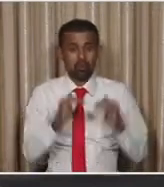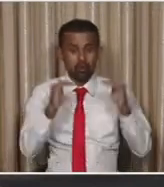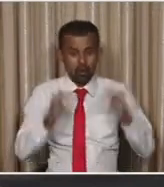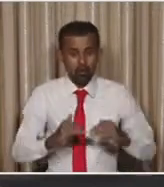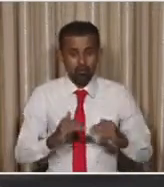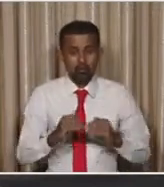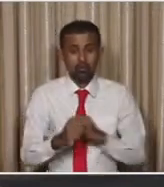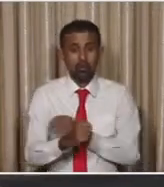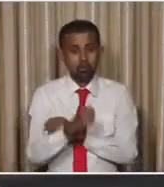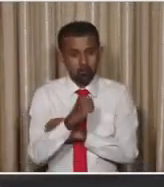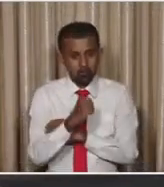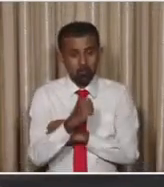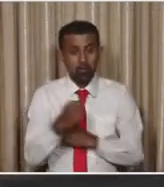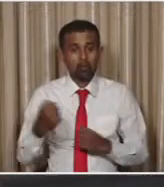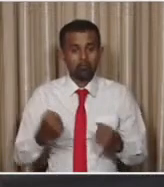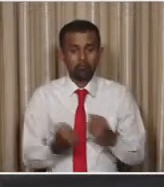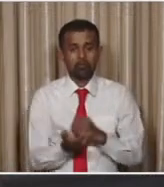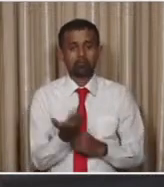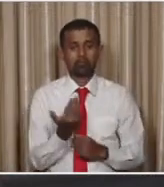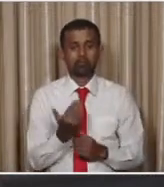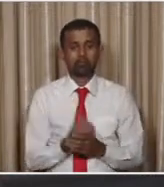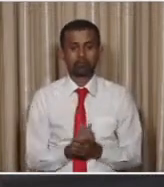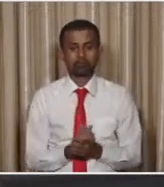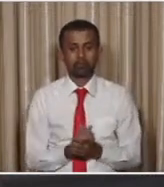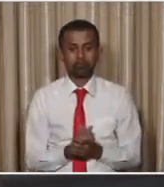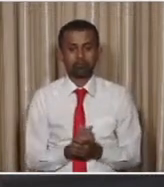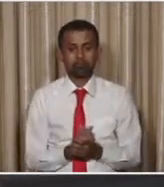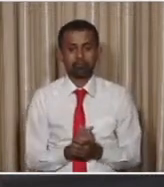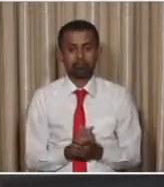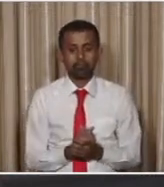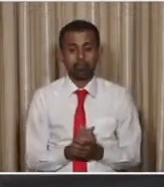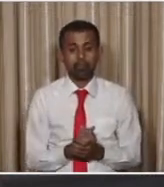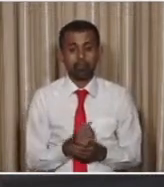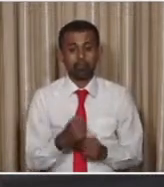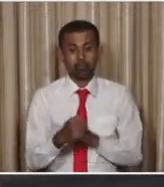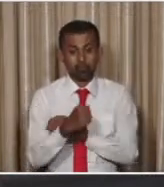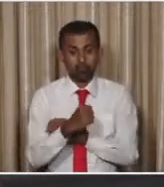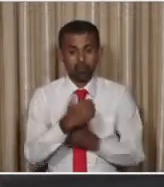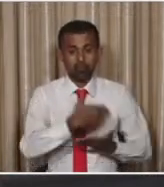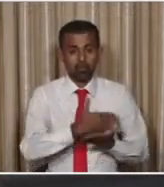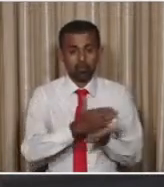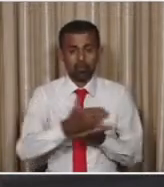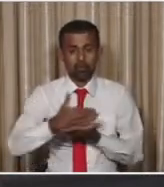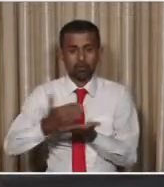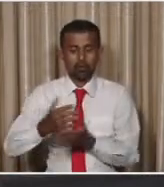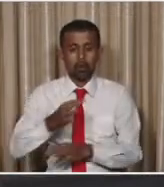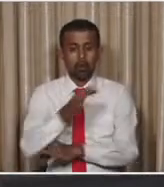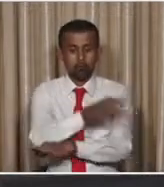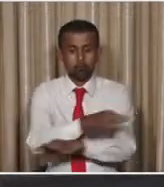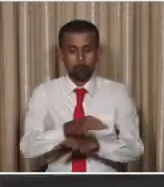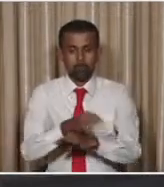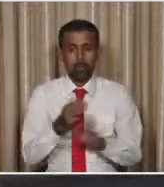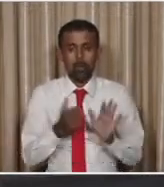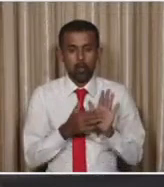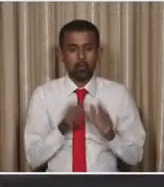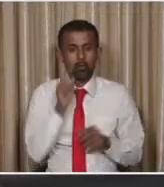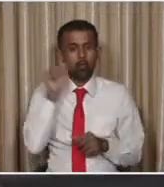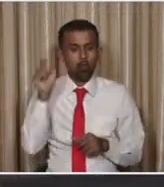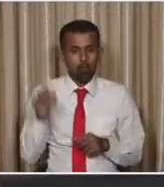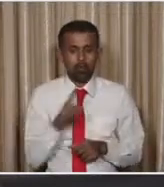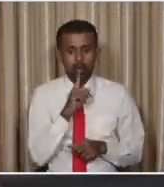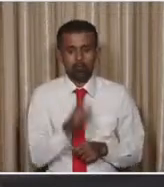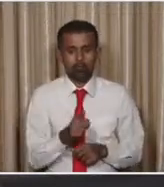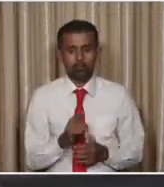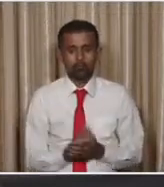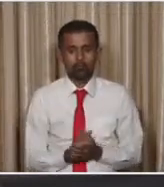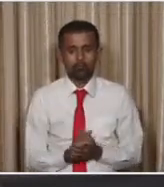බලය මගින්මයි කියලා කියනවා. ඒ කියන්නේ ඒ සඳහා බලතල බෙදීමේ න්‍යාය මොන්ටෙස්කු ඉදිරිපත් කරා. ඔහු